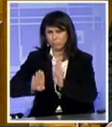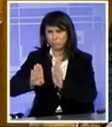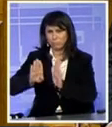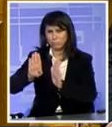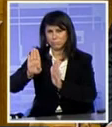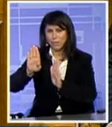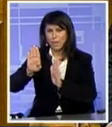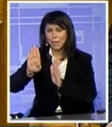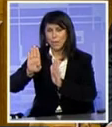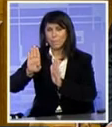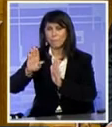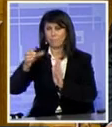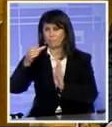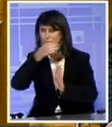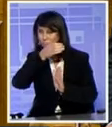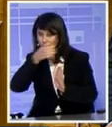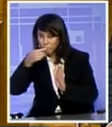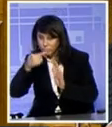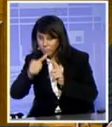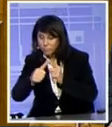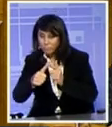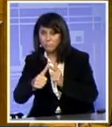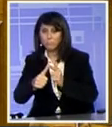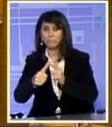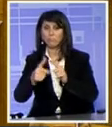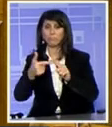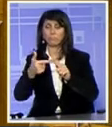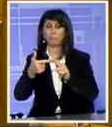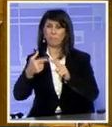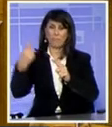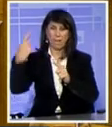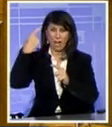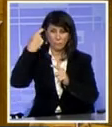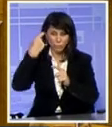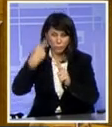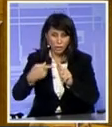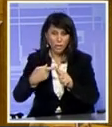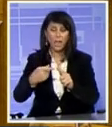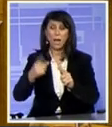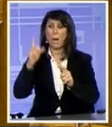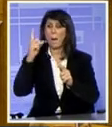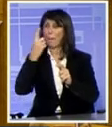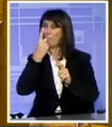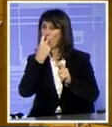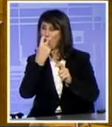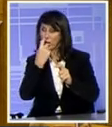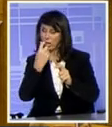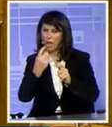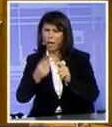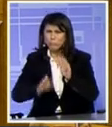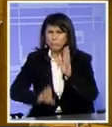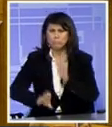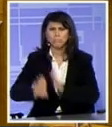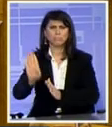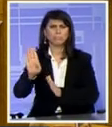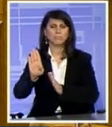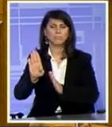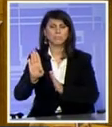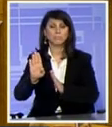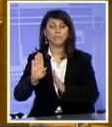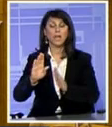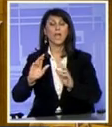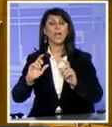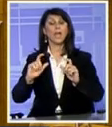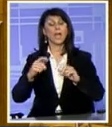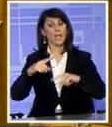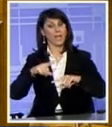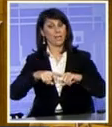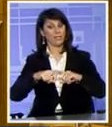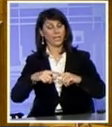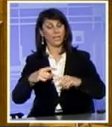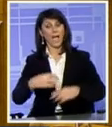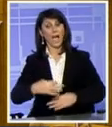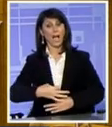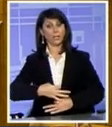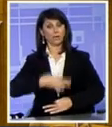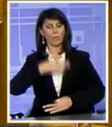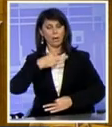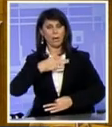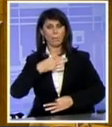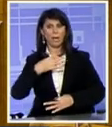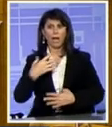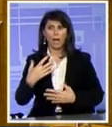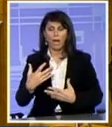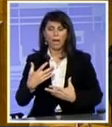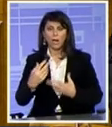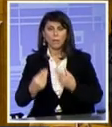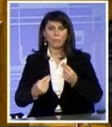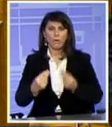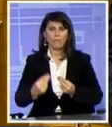της τοξικομανίας, των αυτοκτονιών και της πορνείας. Η εθνική αξιοπρέπεια αιμορραγεί. Θα